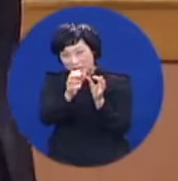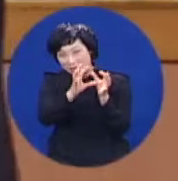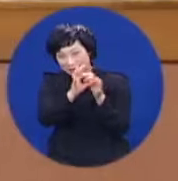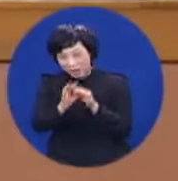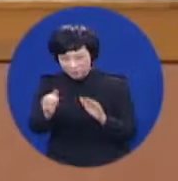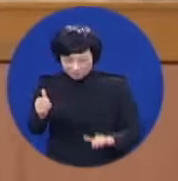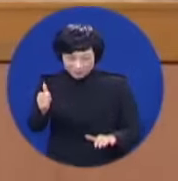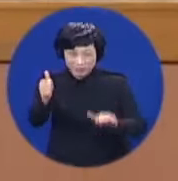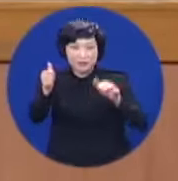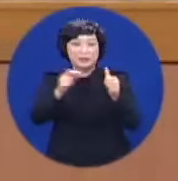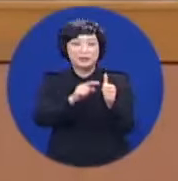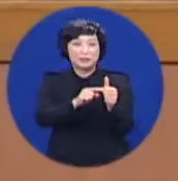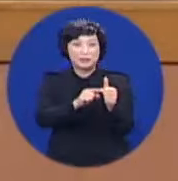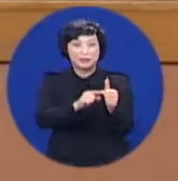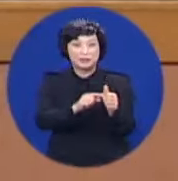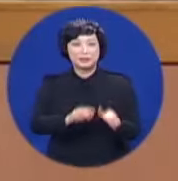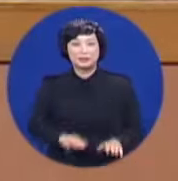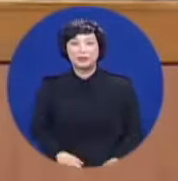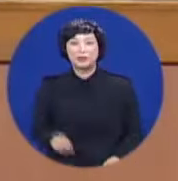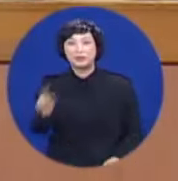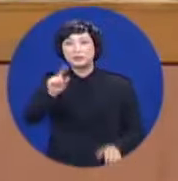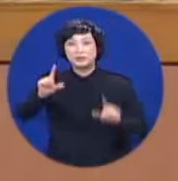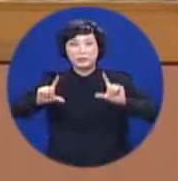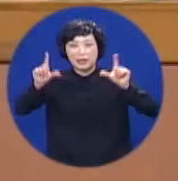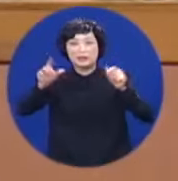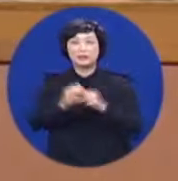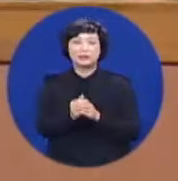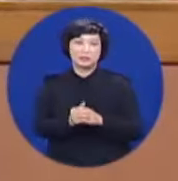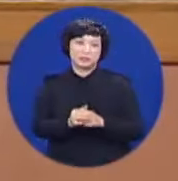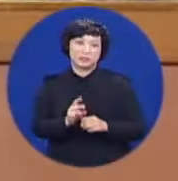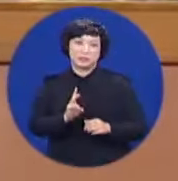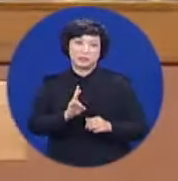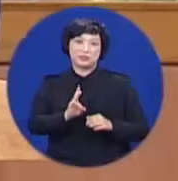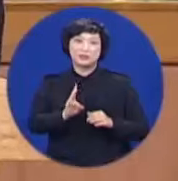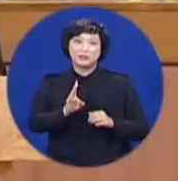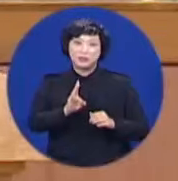어느 날 선지자 침례 요한이